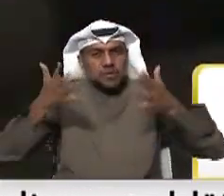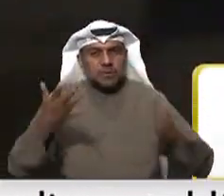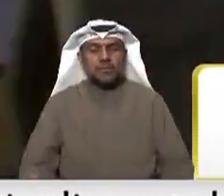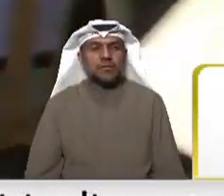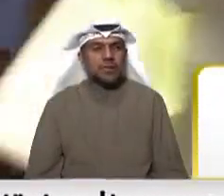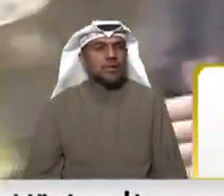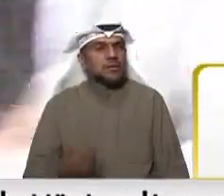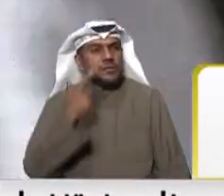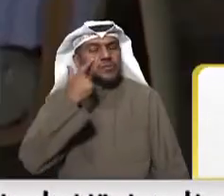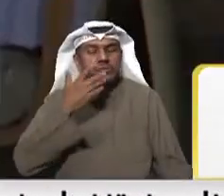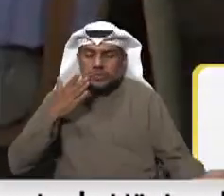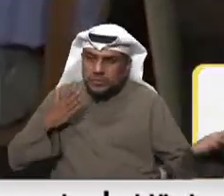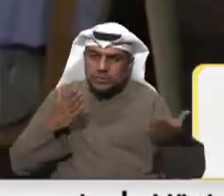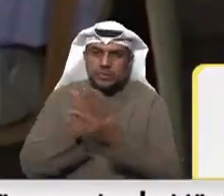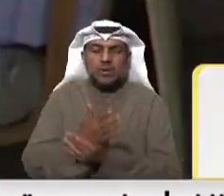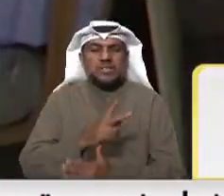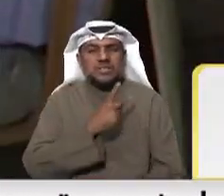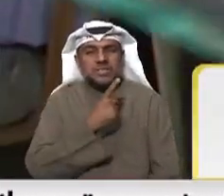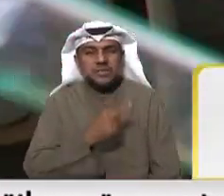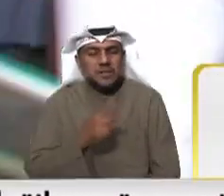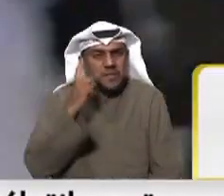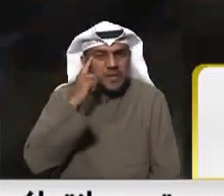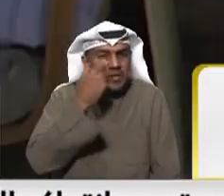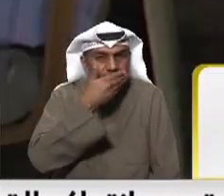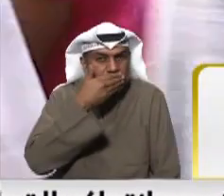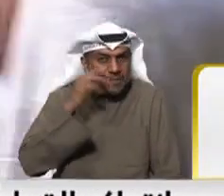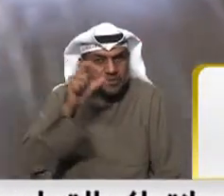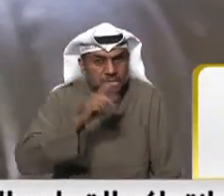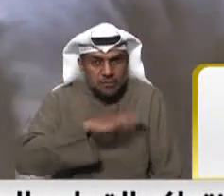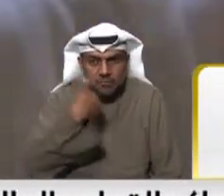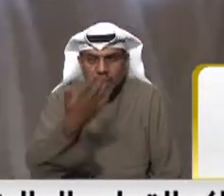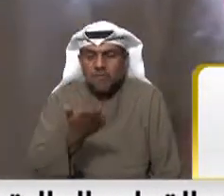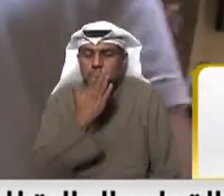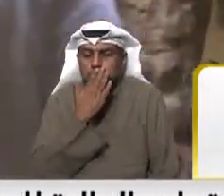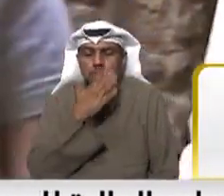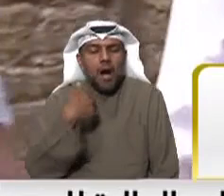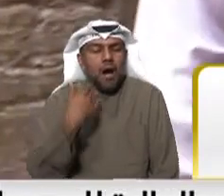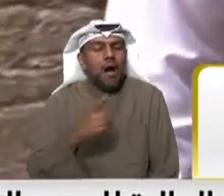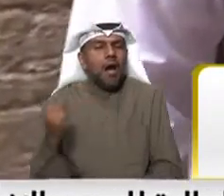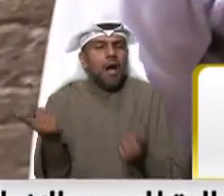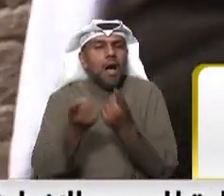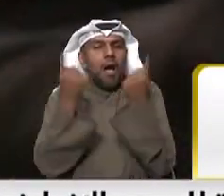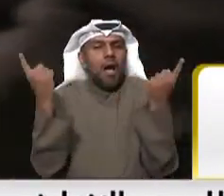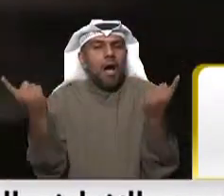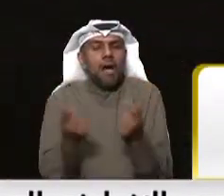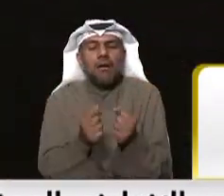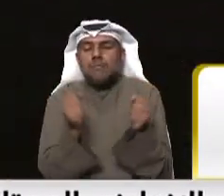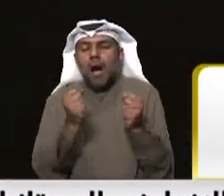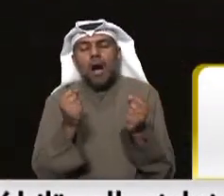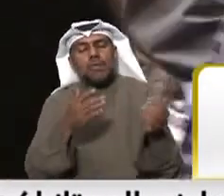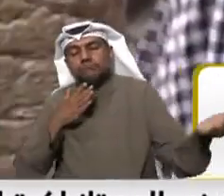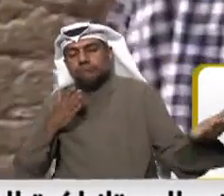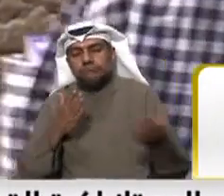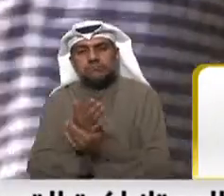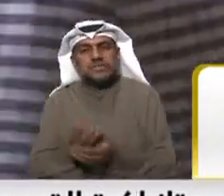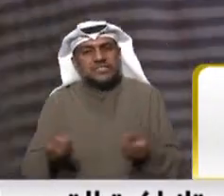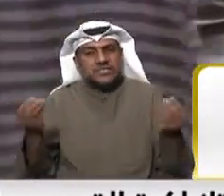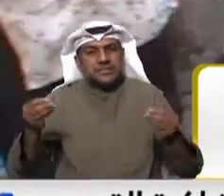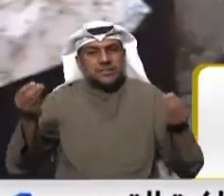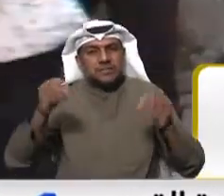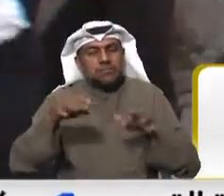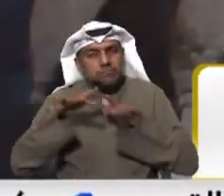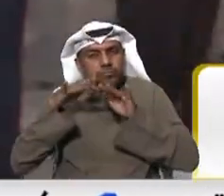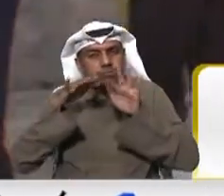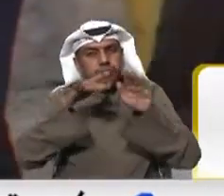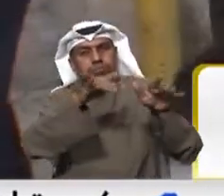الأقصى. لا أشهر حرم عند المستوطنين، بل باتت اقتحاماتهم تتضاعف يوميا وبشكل هستيري في